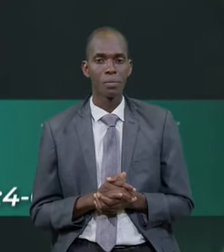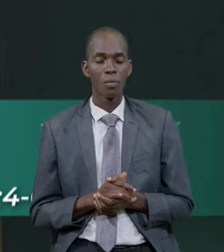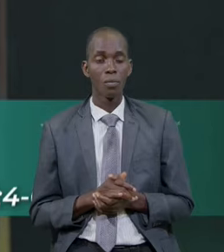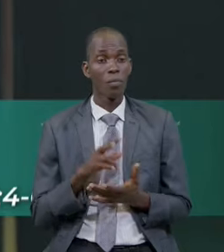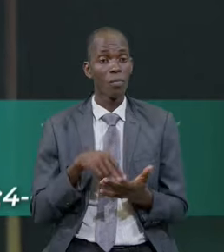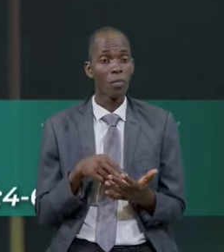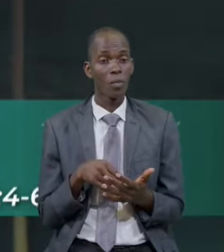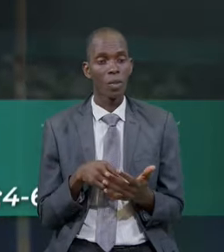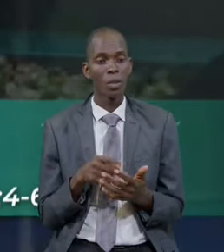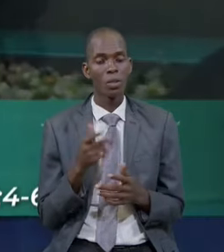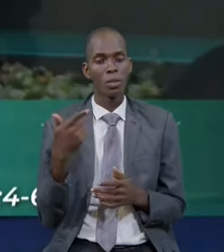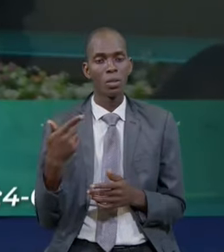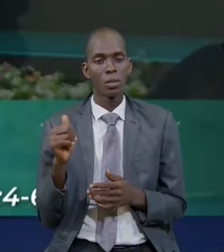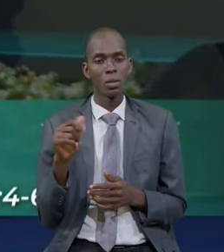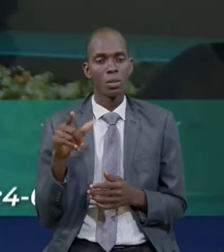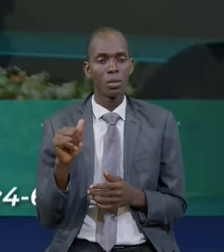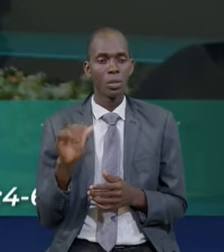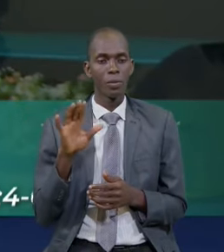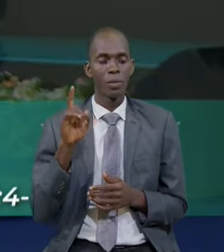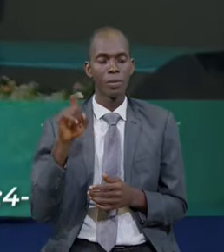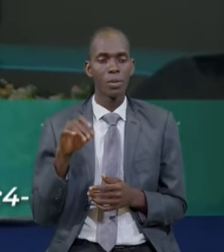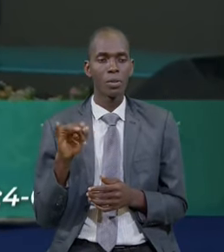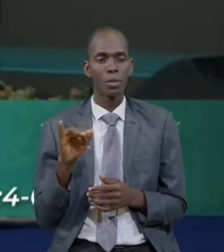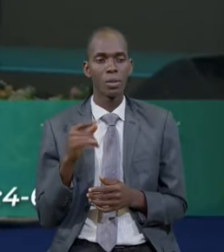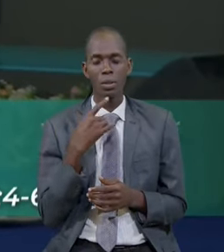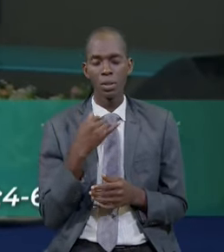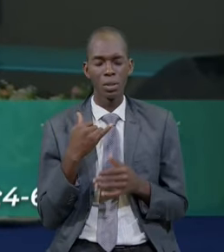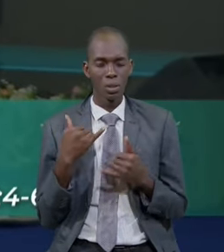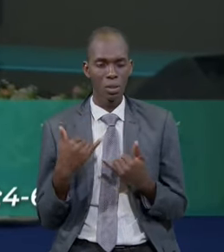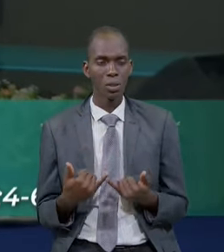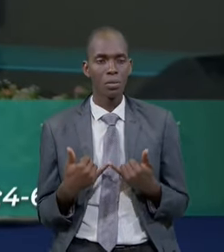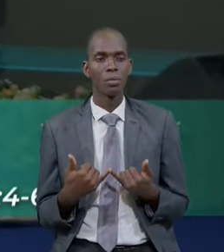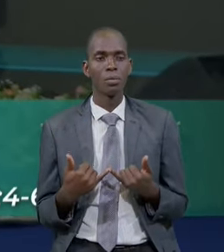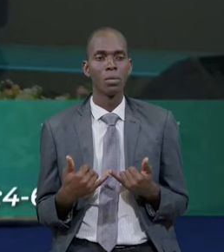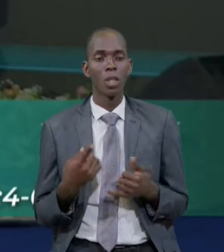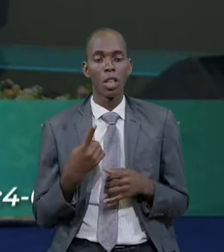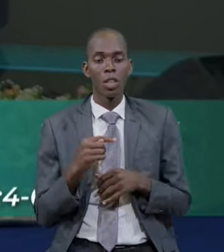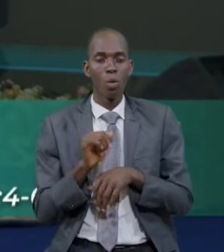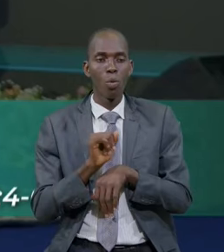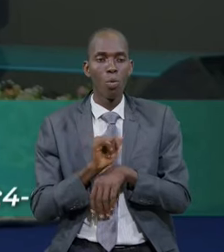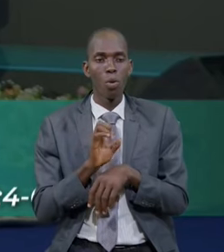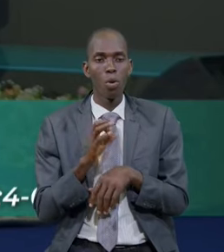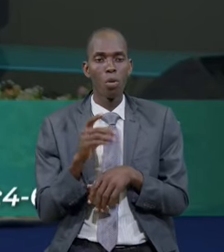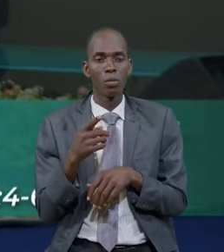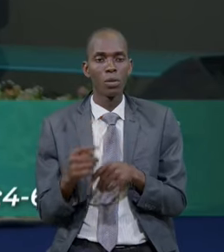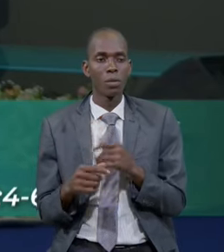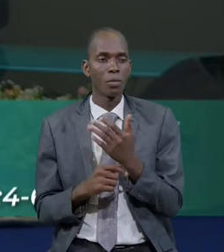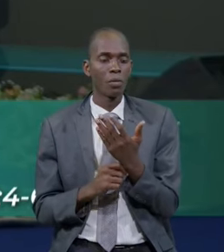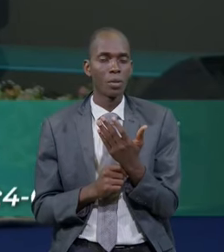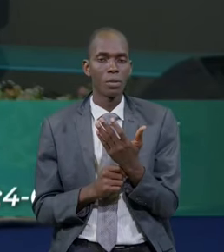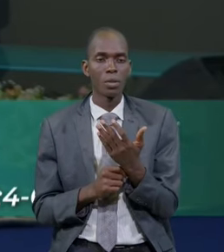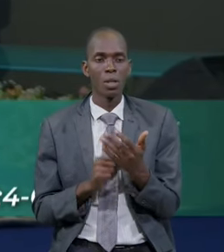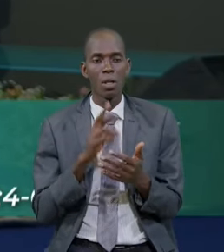verset 19. Il dit, oh, les œuvres de la chair sont